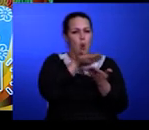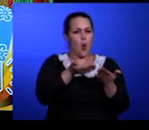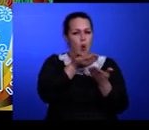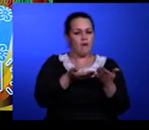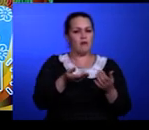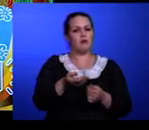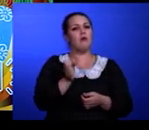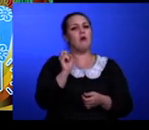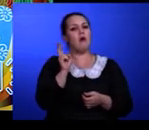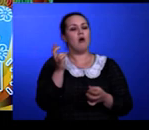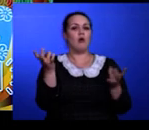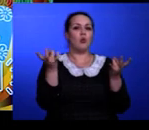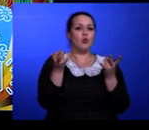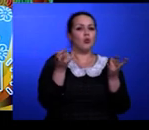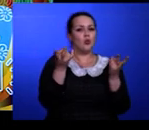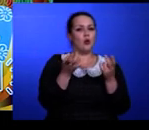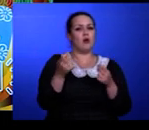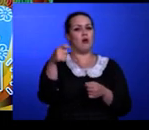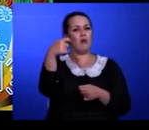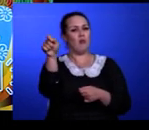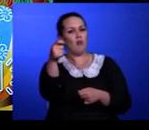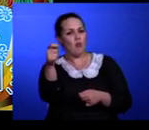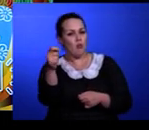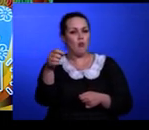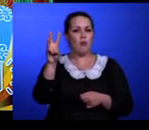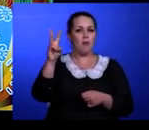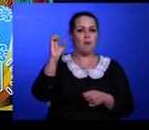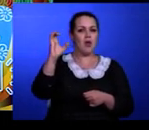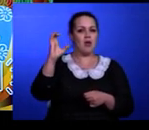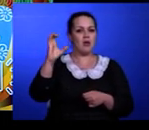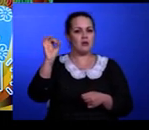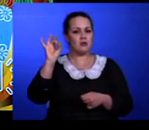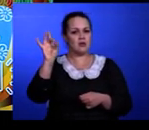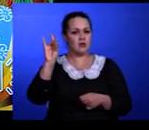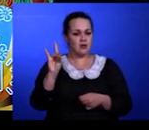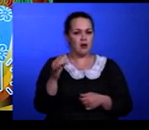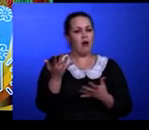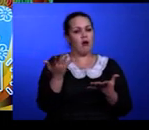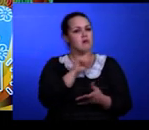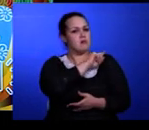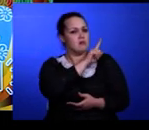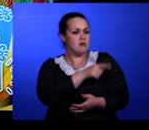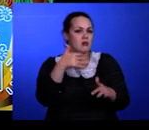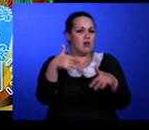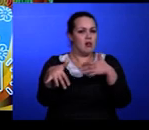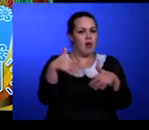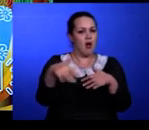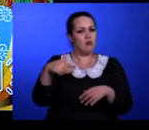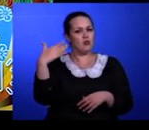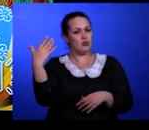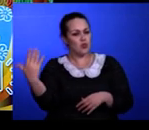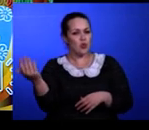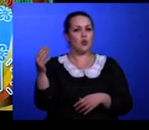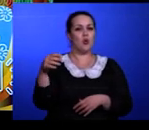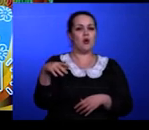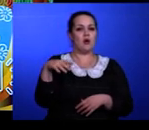как ввести себя в бою с мессерами какие сильные и слабые стороны у фашистских